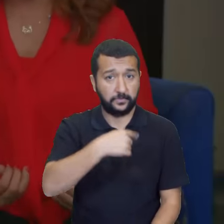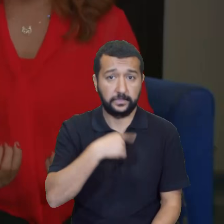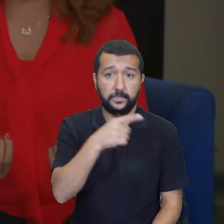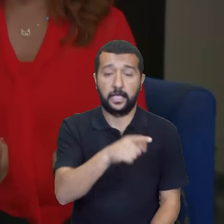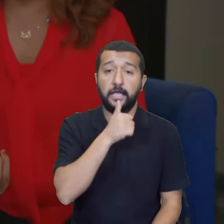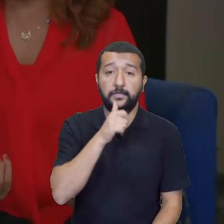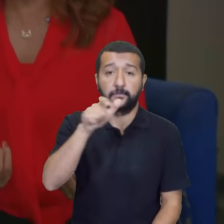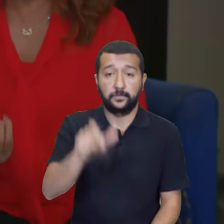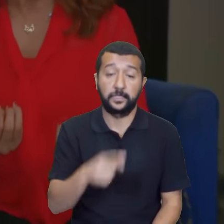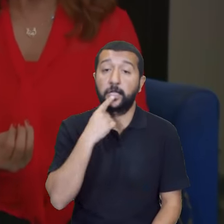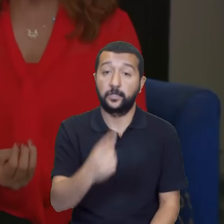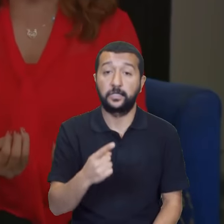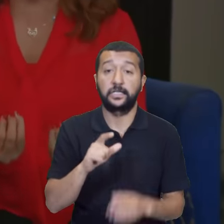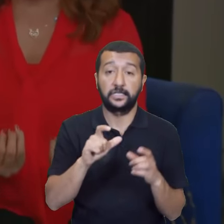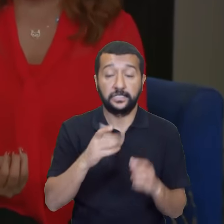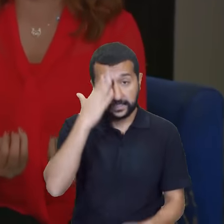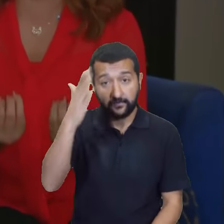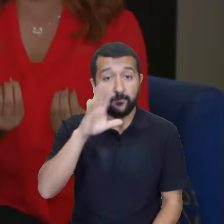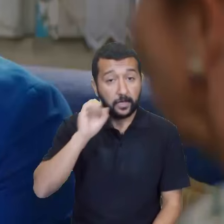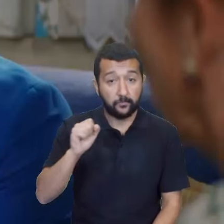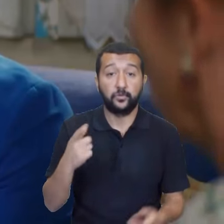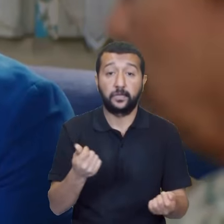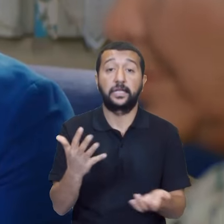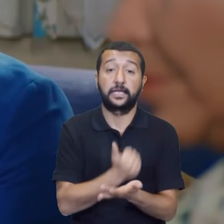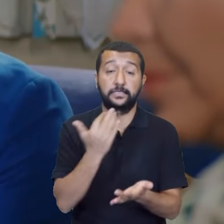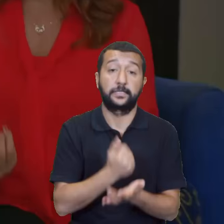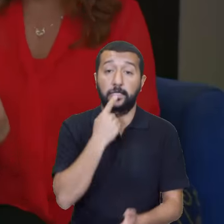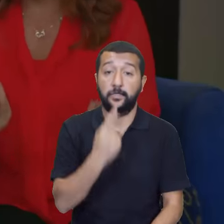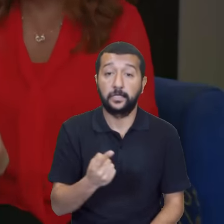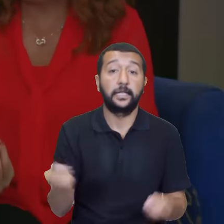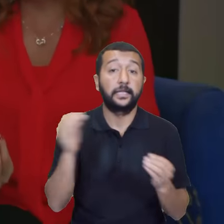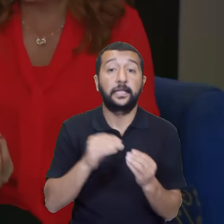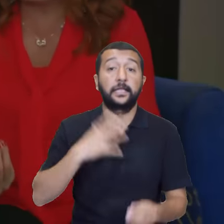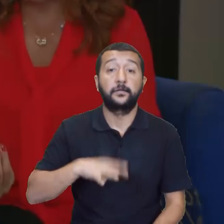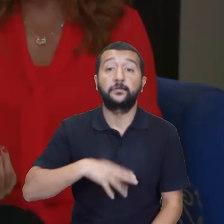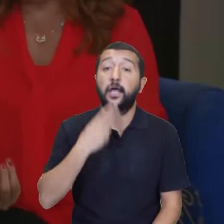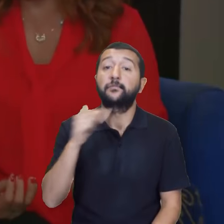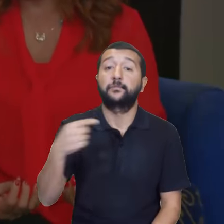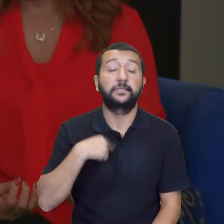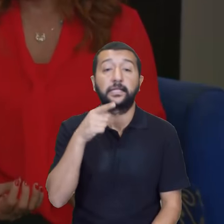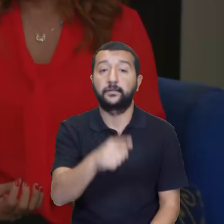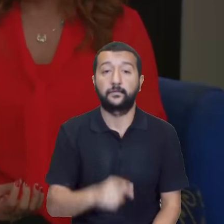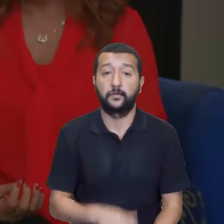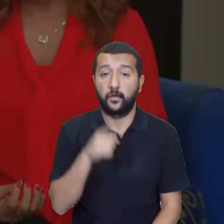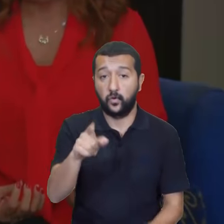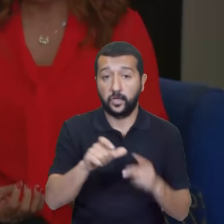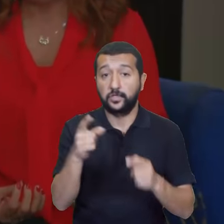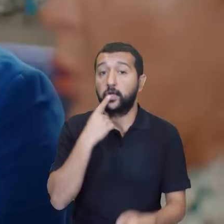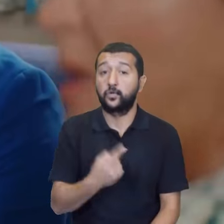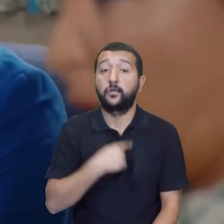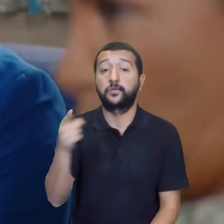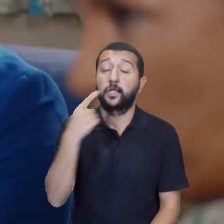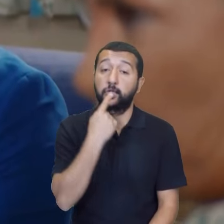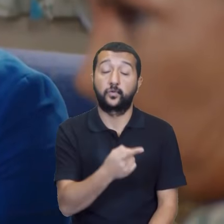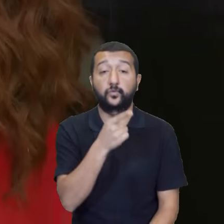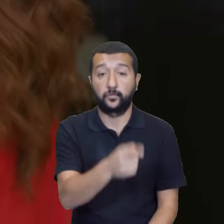bizden? Adamcağız diyor ki şerefimle, namusumla paramı kazanacağım. Daha ne istiyorsun abla bizden? Onu Şener söylemiyor